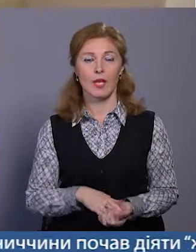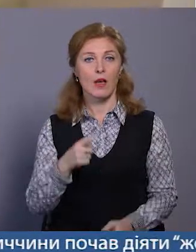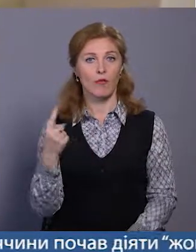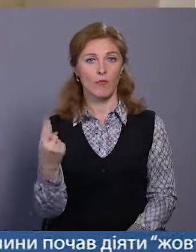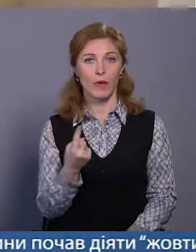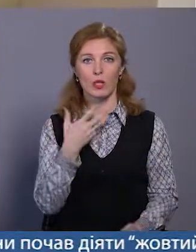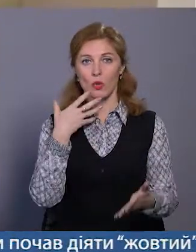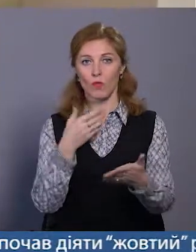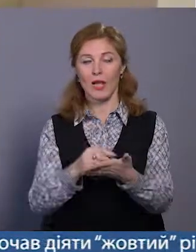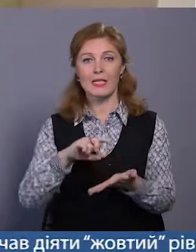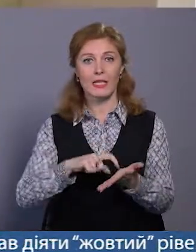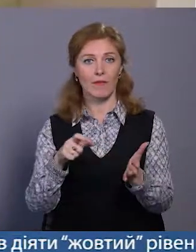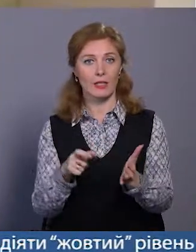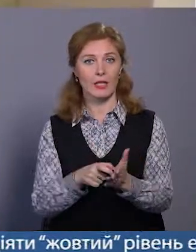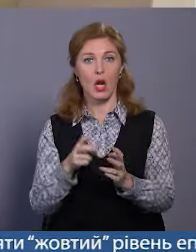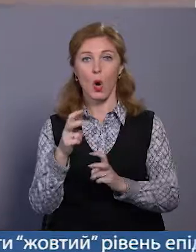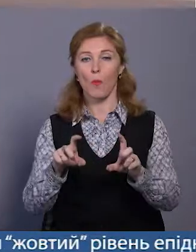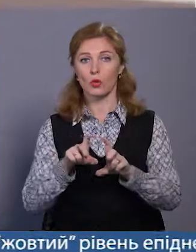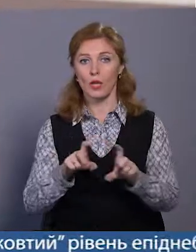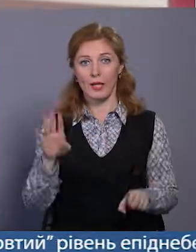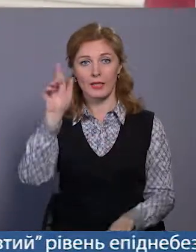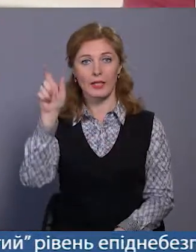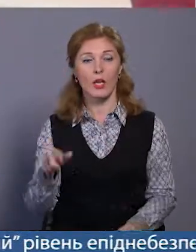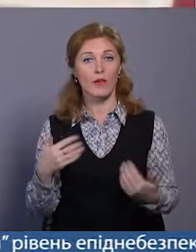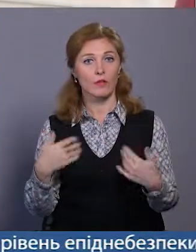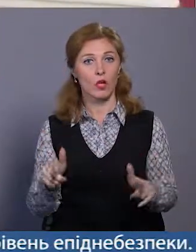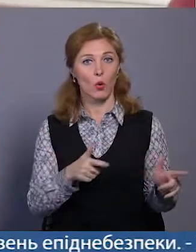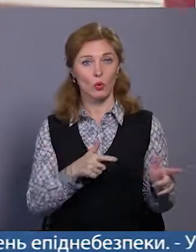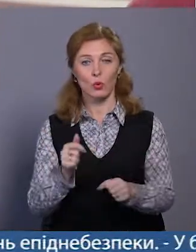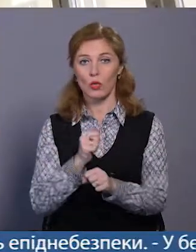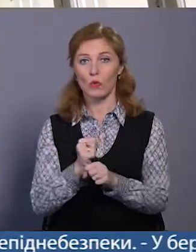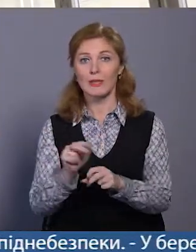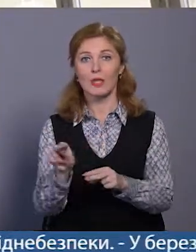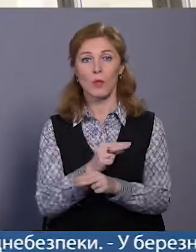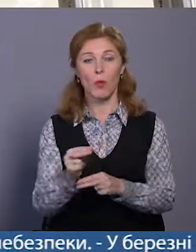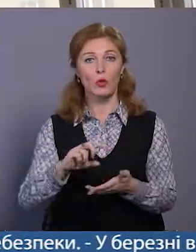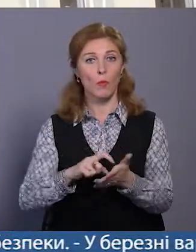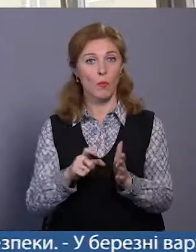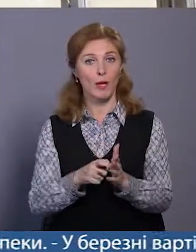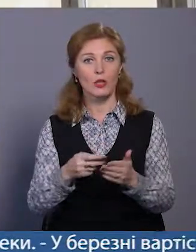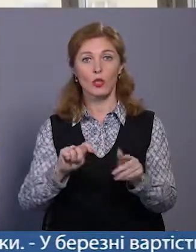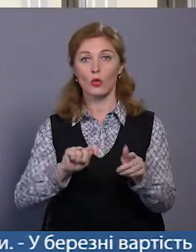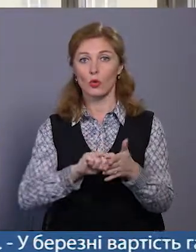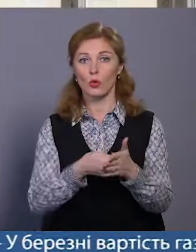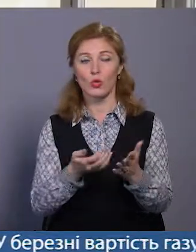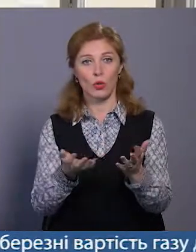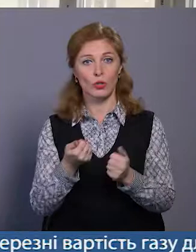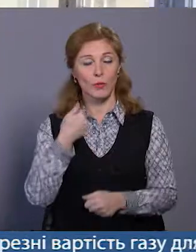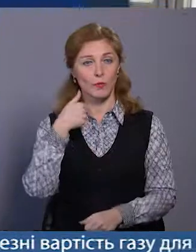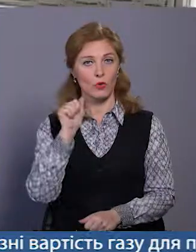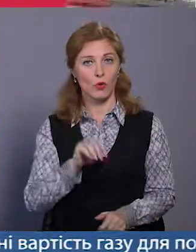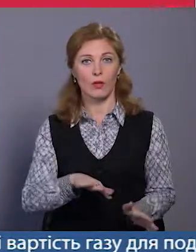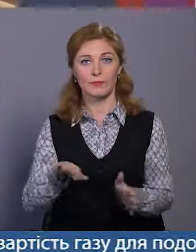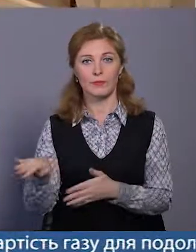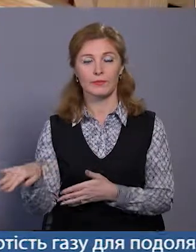Вперше у власній квартирі. Комунальник Михайло Кривий вже готується робити ремонт у помешканні, ключі від якого отримав лише вчора.